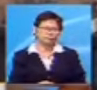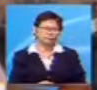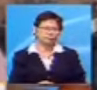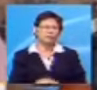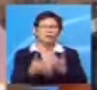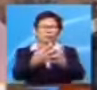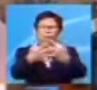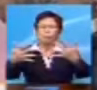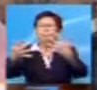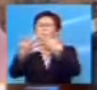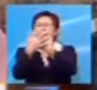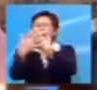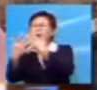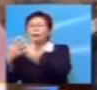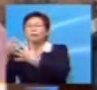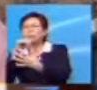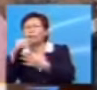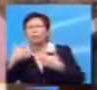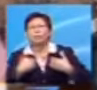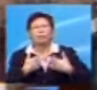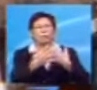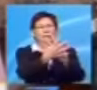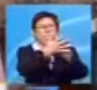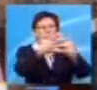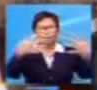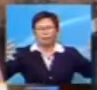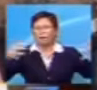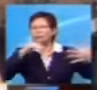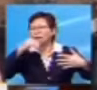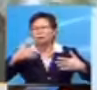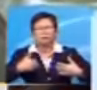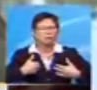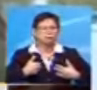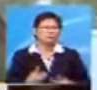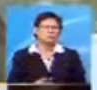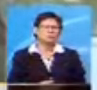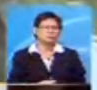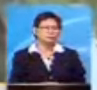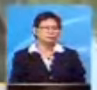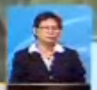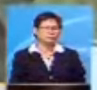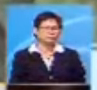pagar tak ada kalau bila selis mungkin dalam